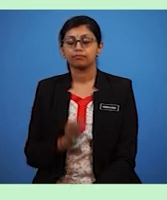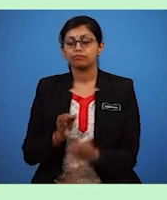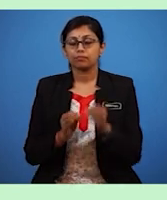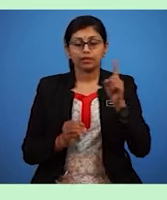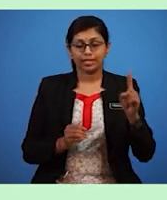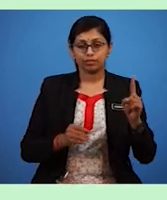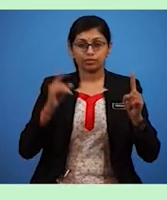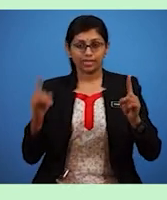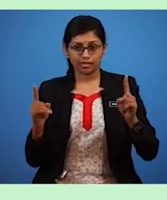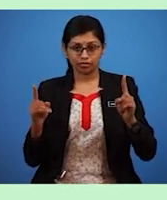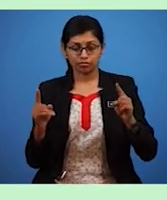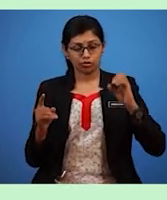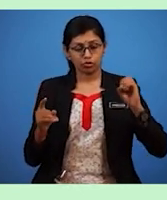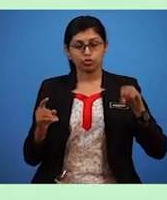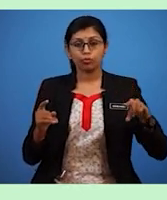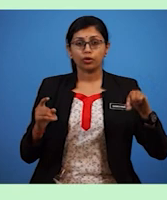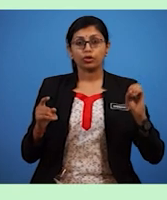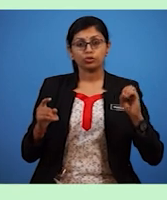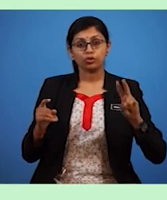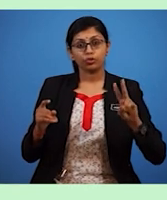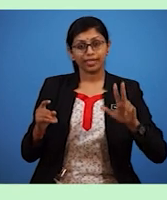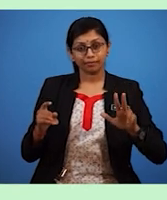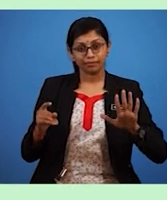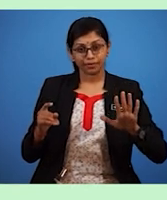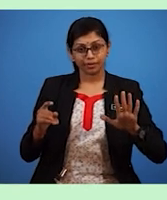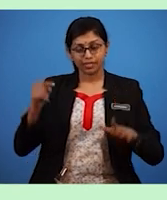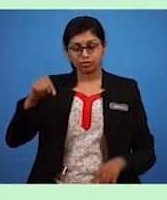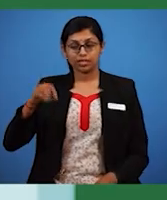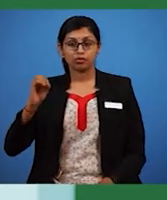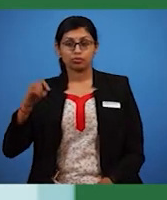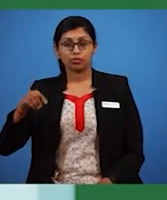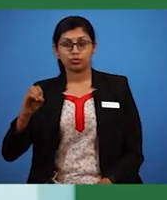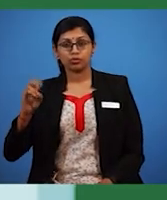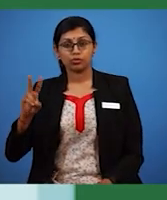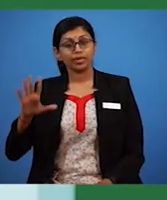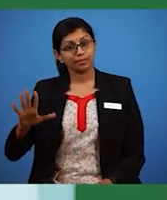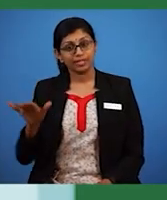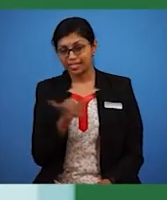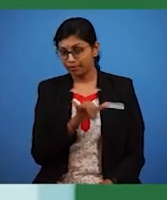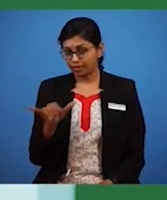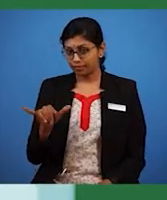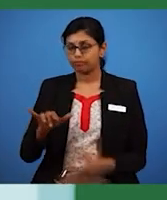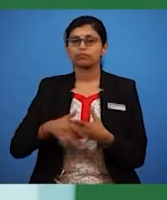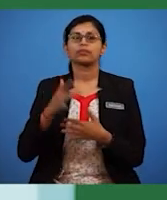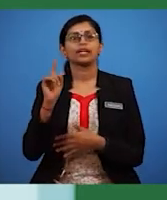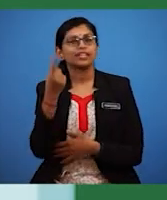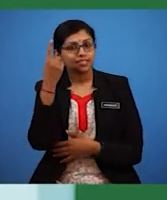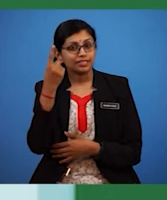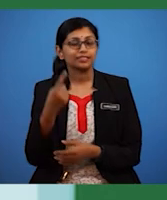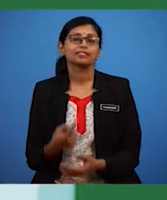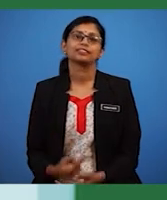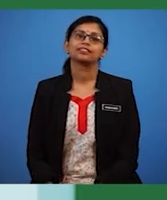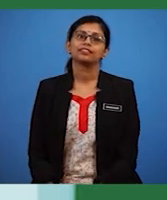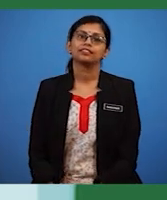0.025 mol logam kuprum yang akan terhasil. Mudah bukan? Murid-murid